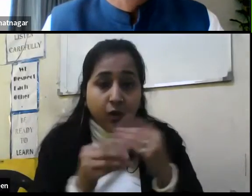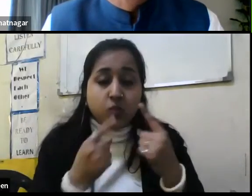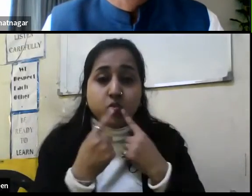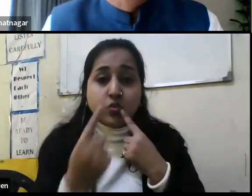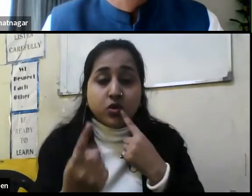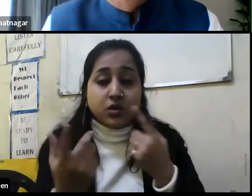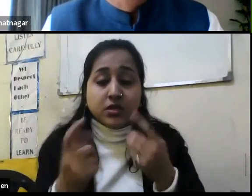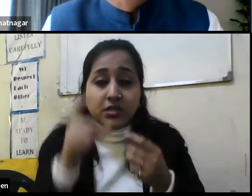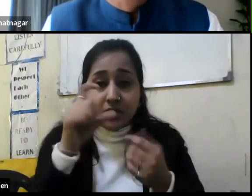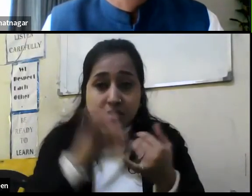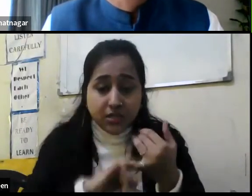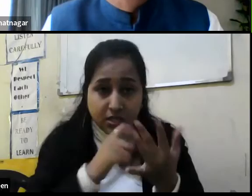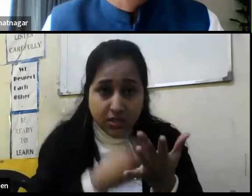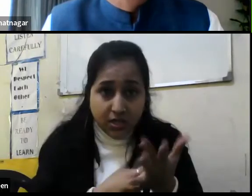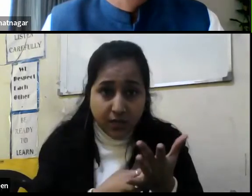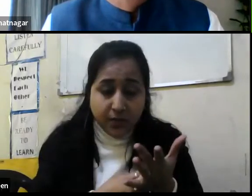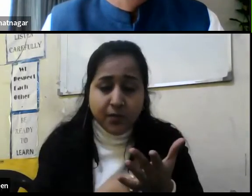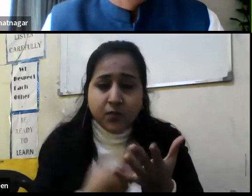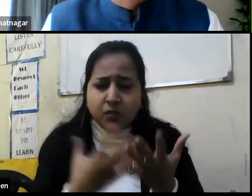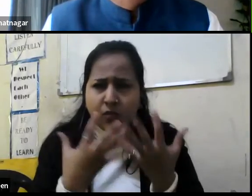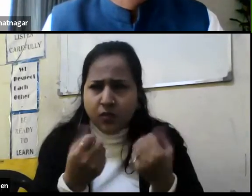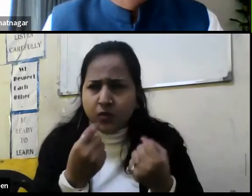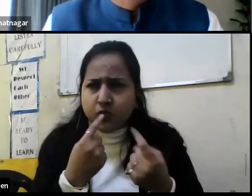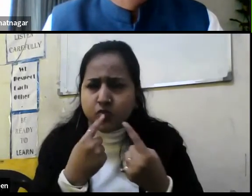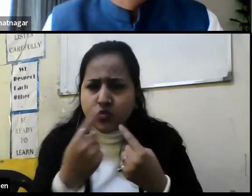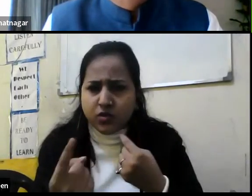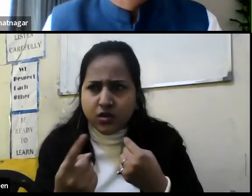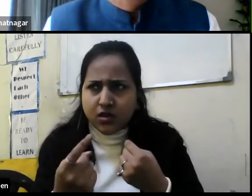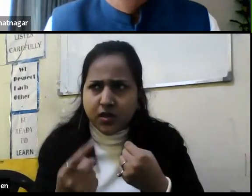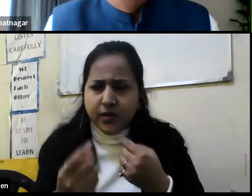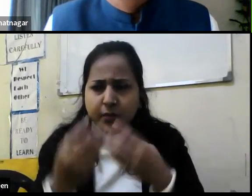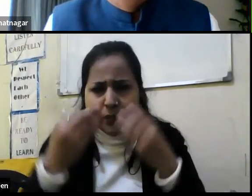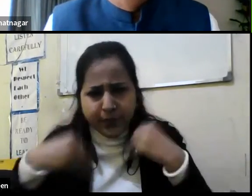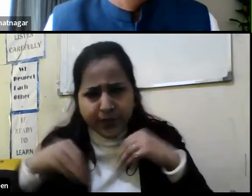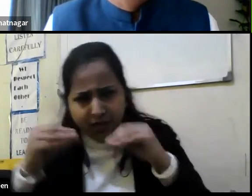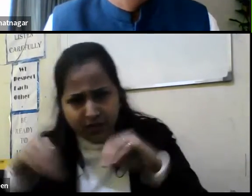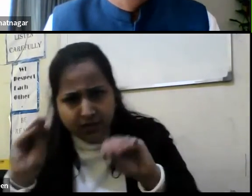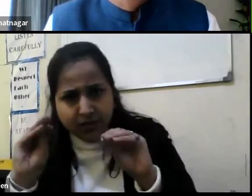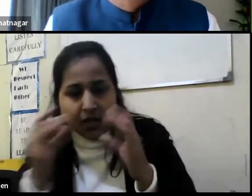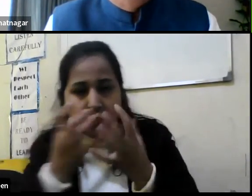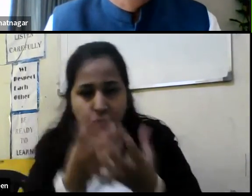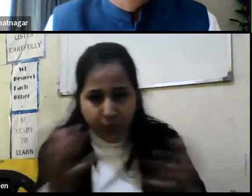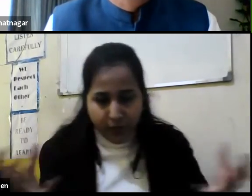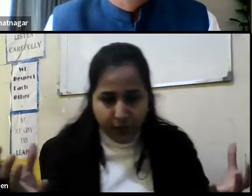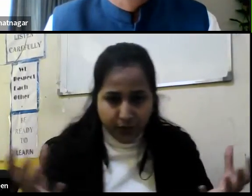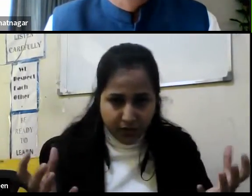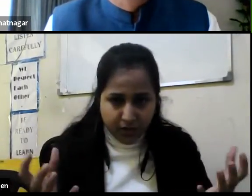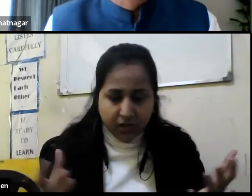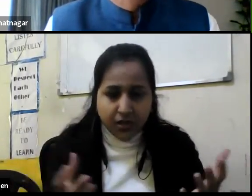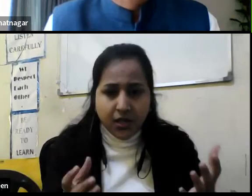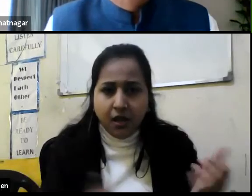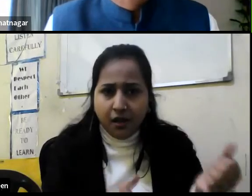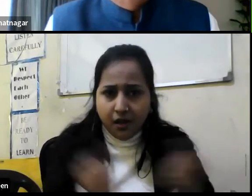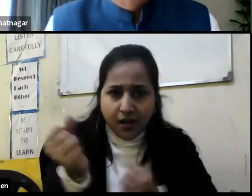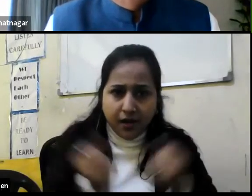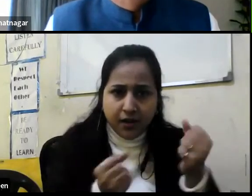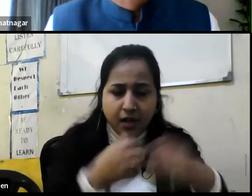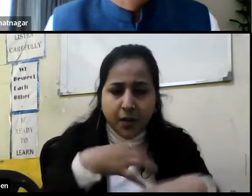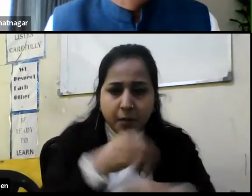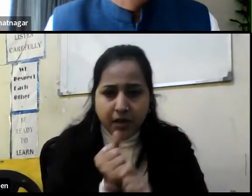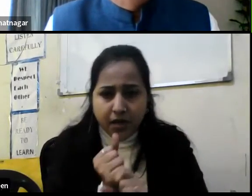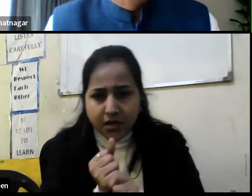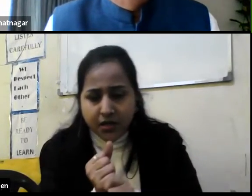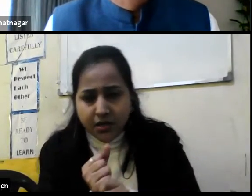हम लोग कॉर्पोरेट में कई बार कहते हैं कि हमारा काम है कुछ बेचने का, अपने प्रोडक्ट लाइन, चाहे गाड़ियां बना रहा हूँ या इंश्योरेंस की कंपनी है